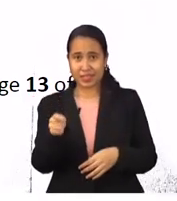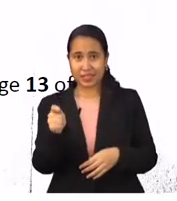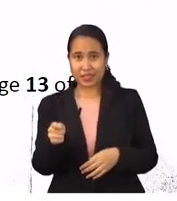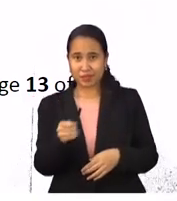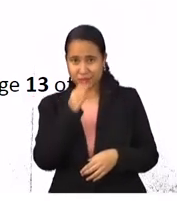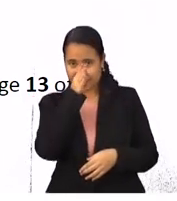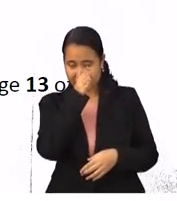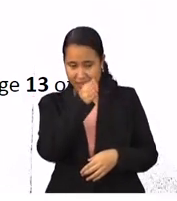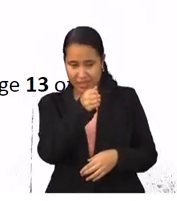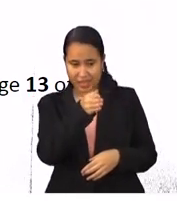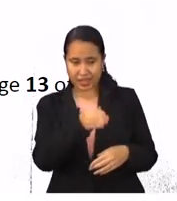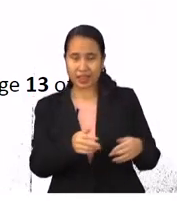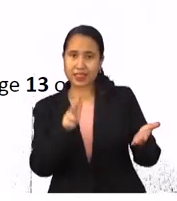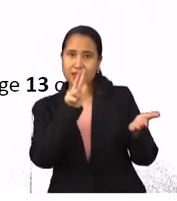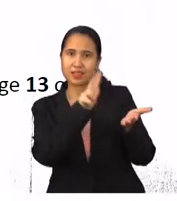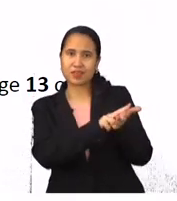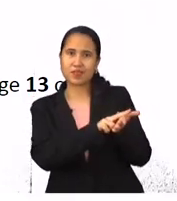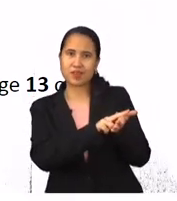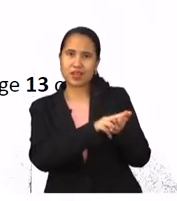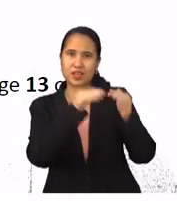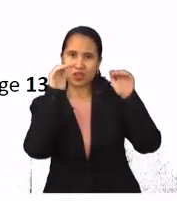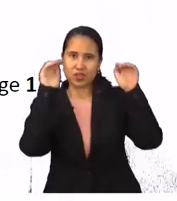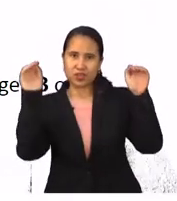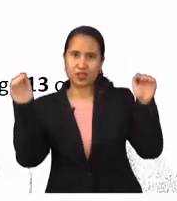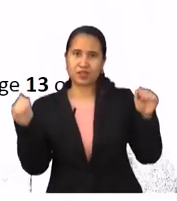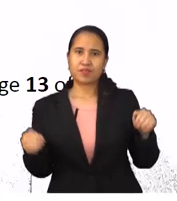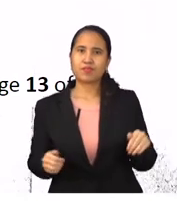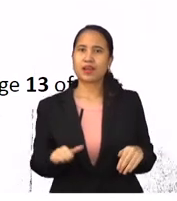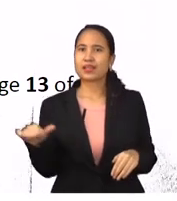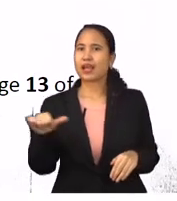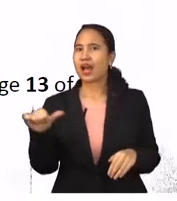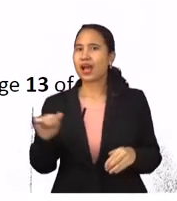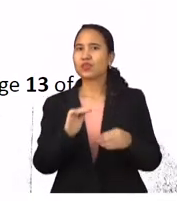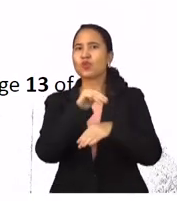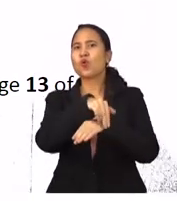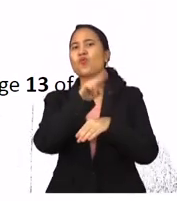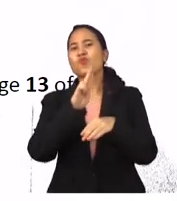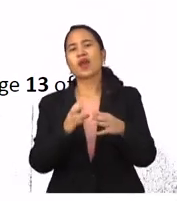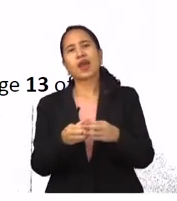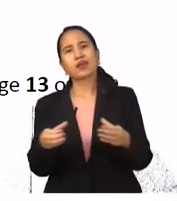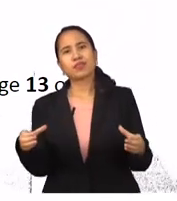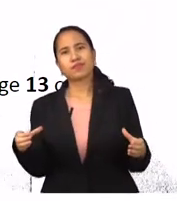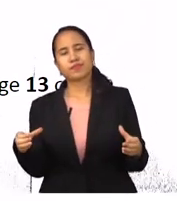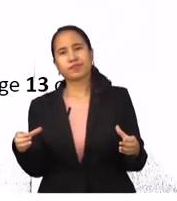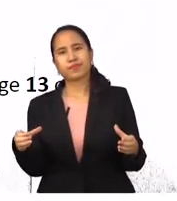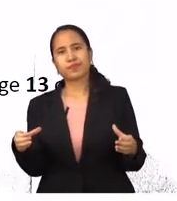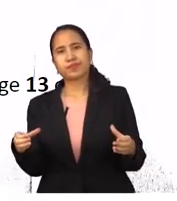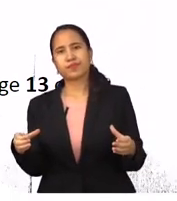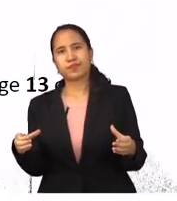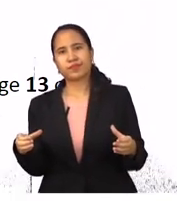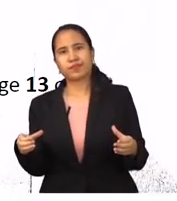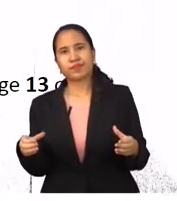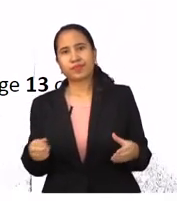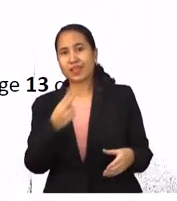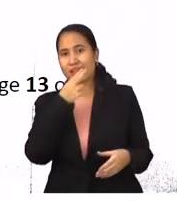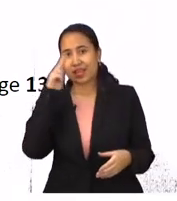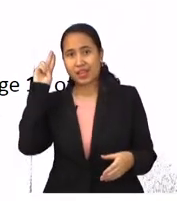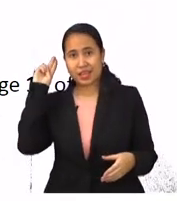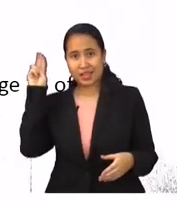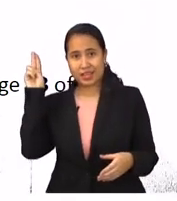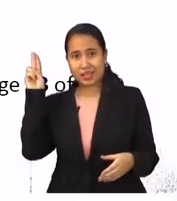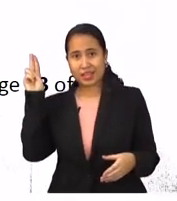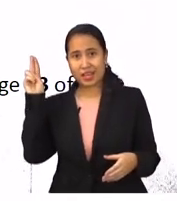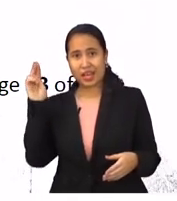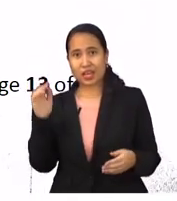wet en geen instructies heeft te ontvangen van enig ander overheidsorgaan. In het licht van een eerlijke en